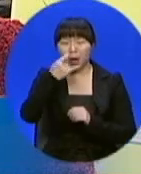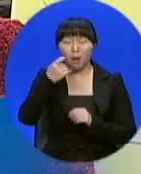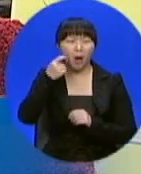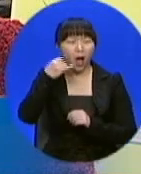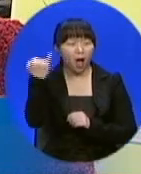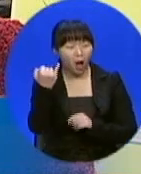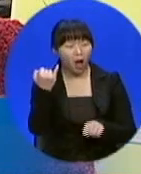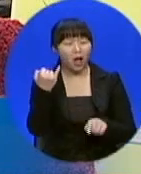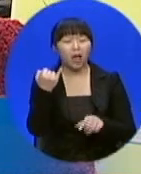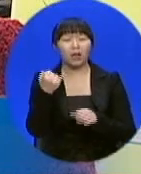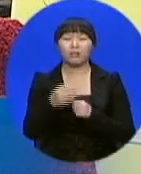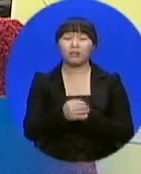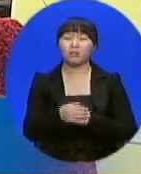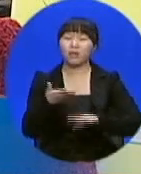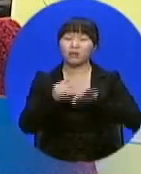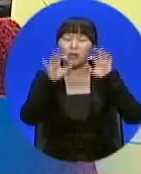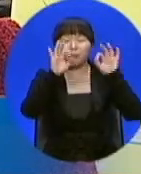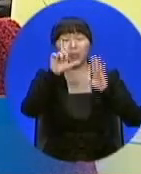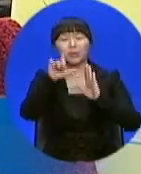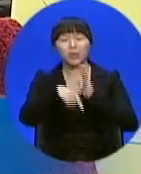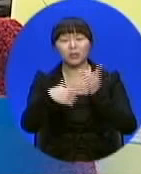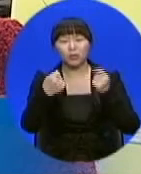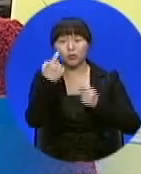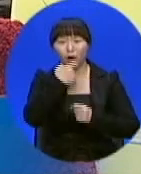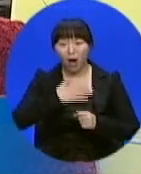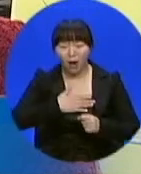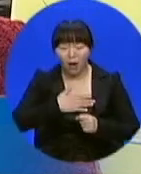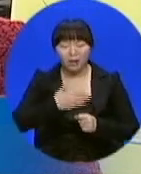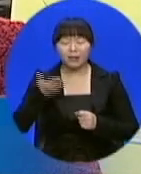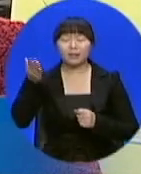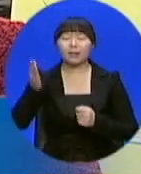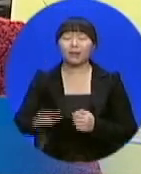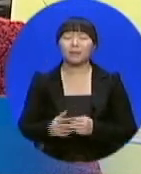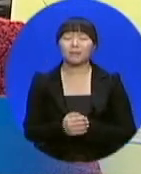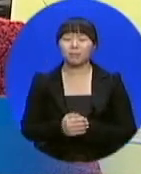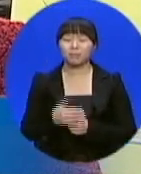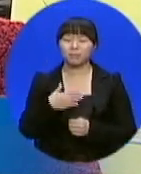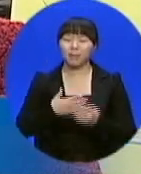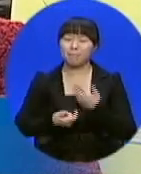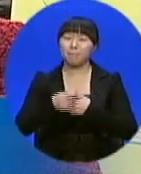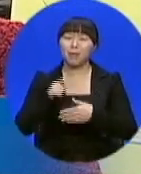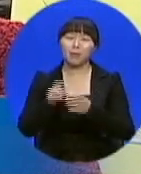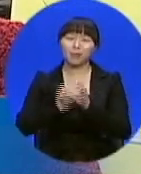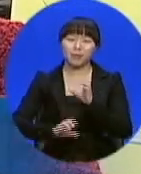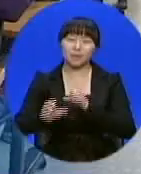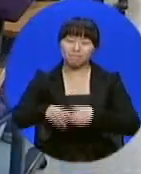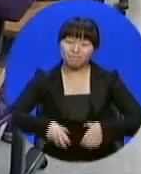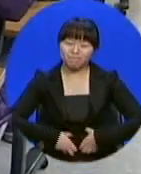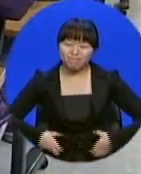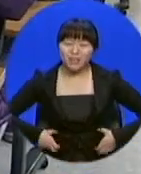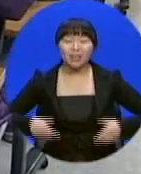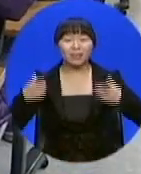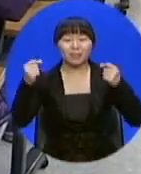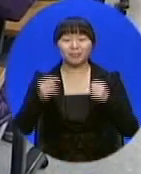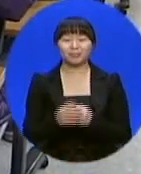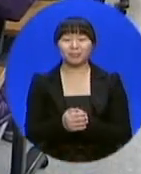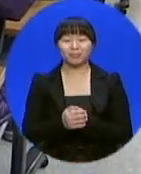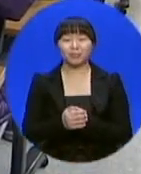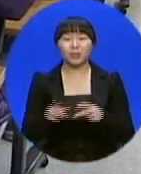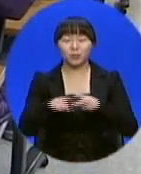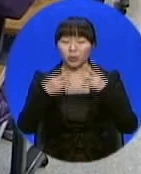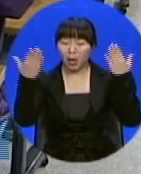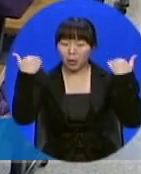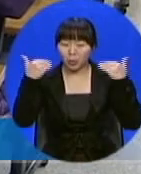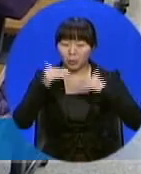이렇게 남이 볼 때 그런 줄만 알았는데 내 마음이 오히려 넓어졌어요. 초등학교 과정을